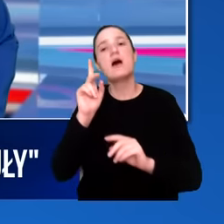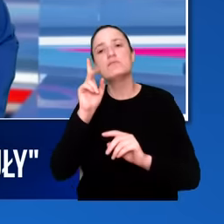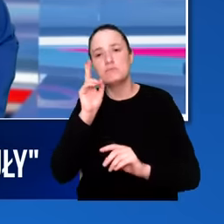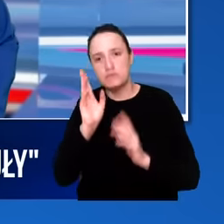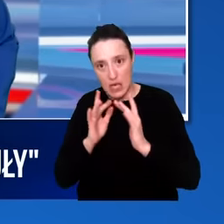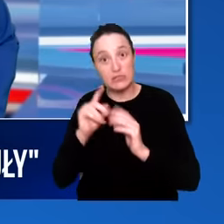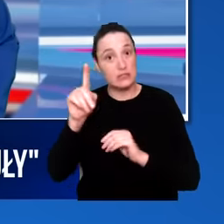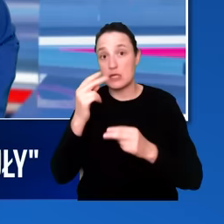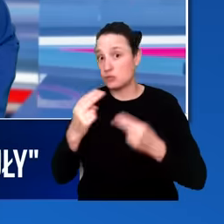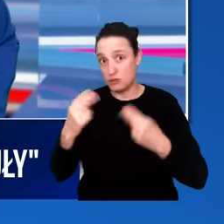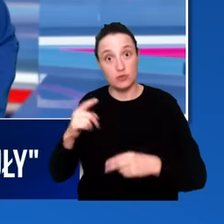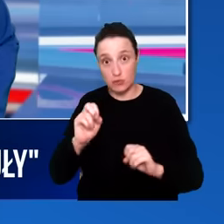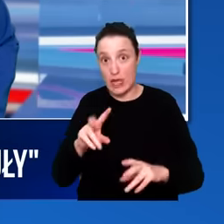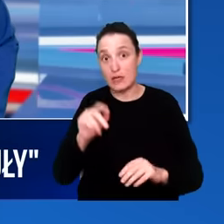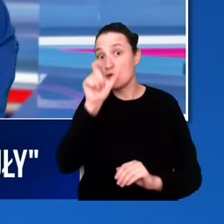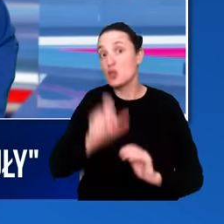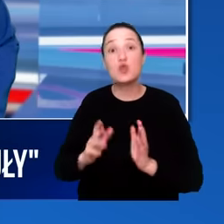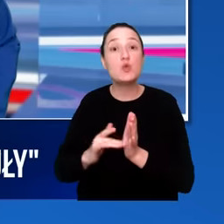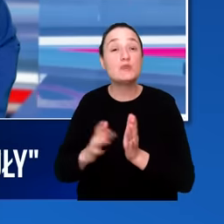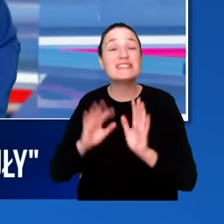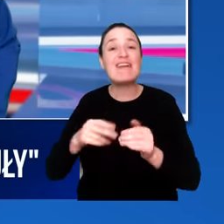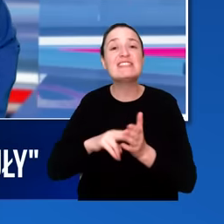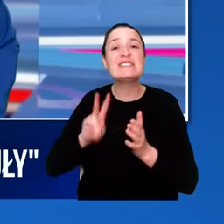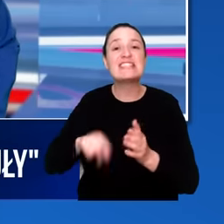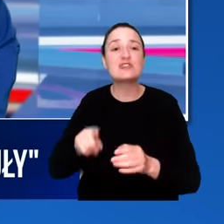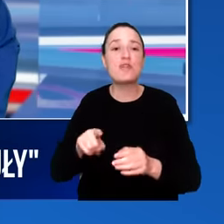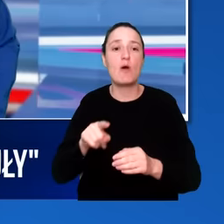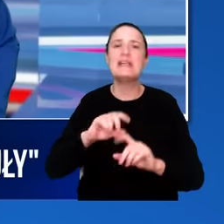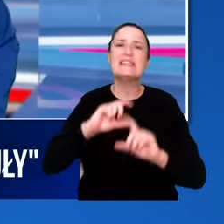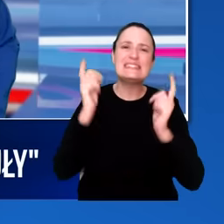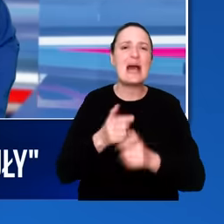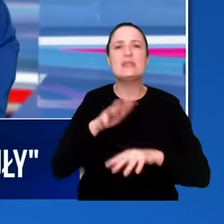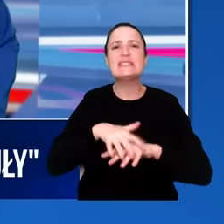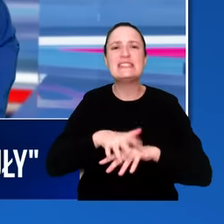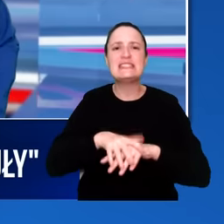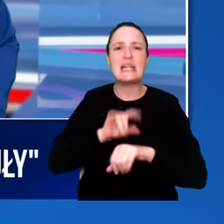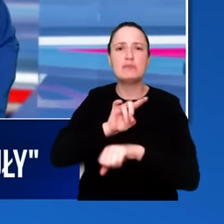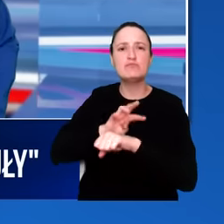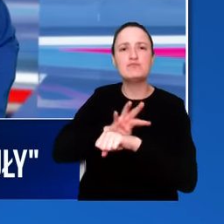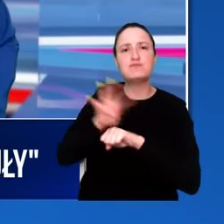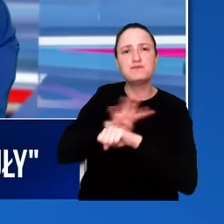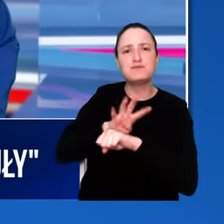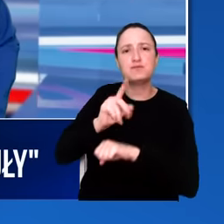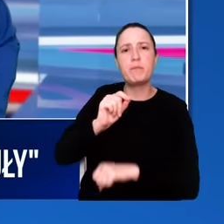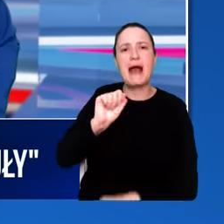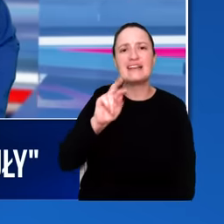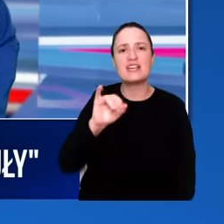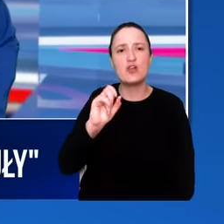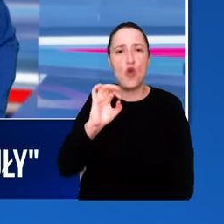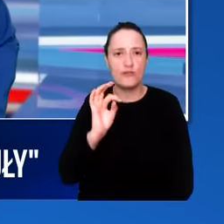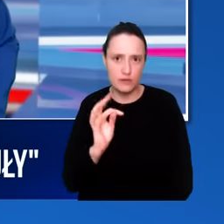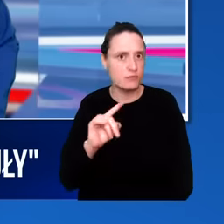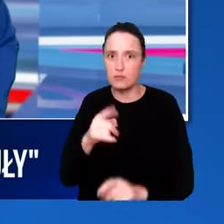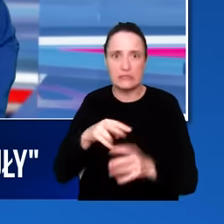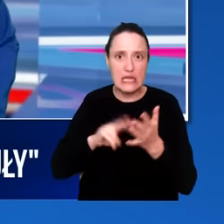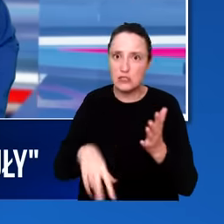Tusk zrezygnował wręcz z systemu Patriot we wczesnym jego okresie powstawania w Europie. Ale ja chcę